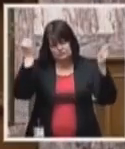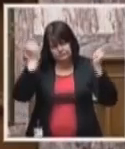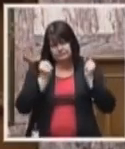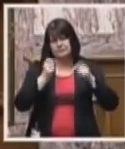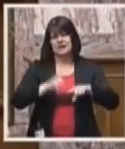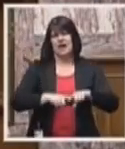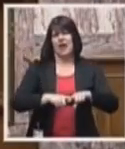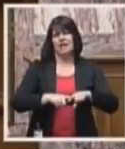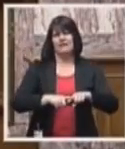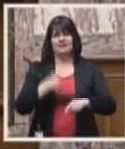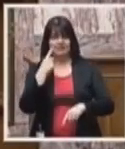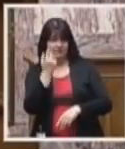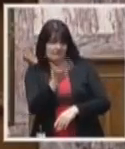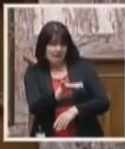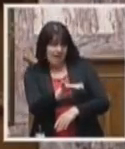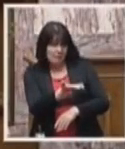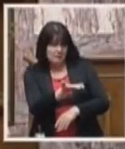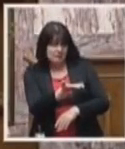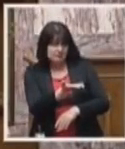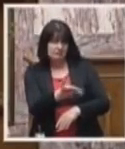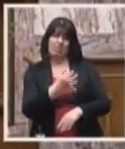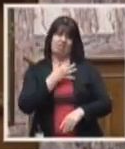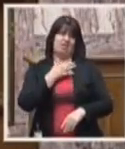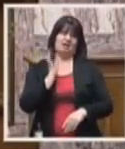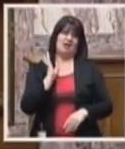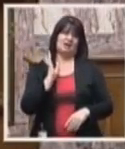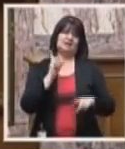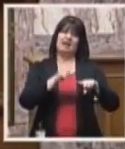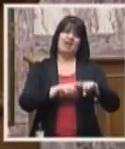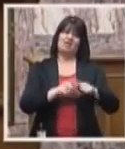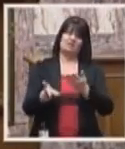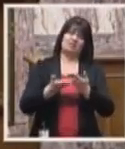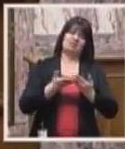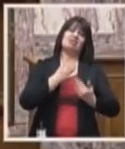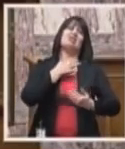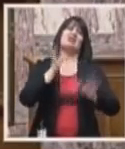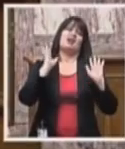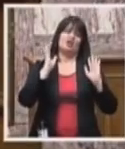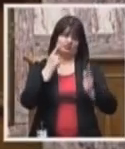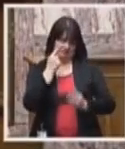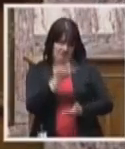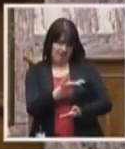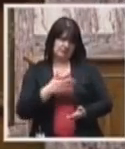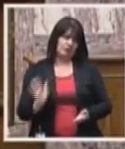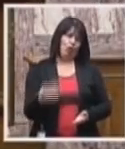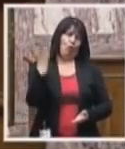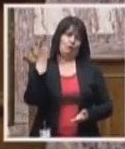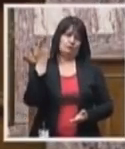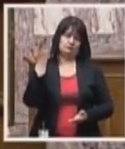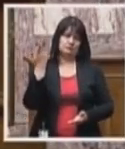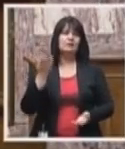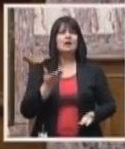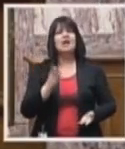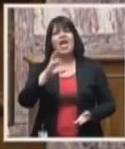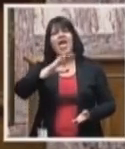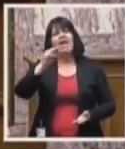πούνε, να είδατε, δεν χρειάζεται να βοηθήσουμε την Ελλάδα, δεν θέλουν και οι ίδιοι να βοηθηθούν και να μας διώξουν. Είτε από το